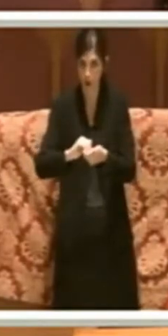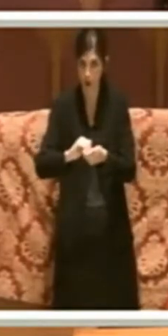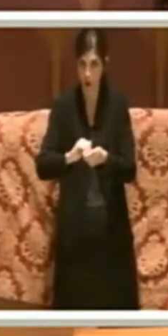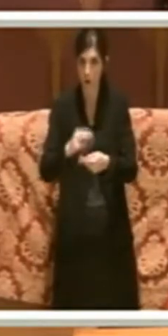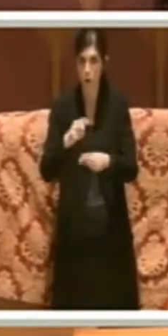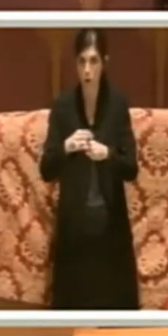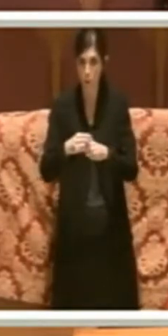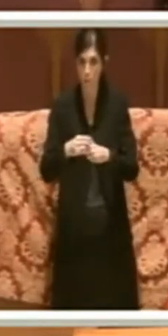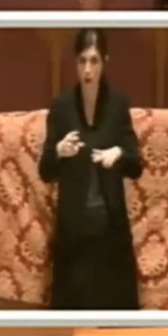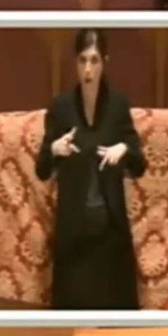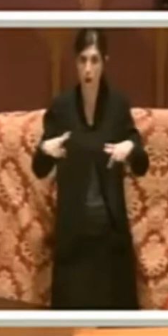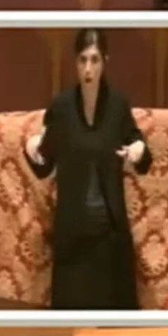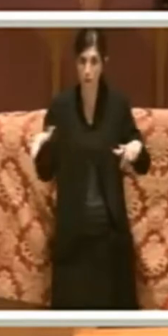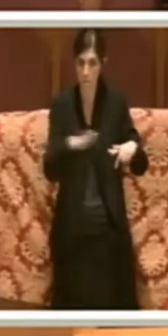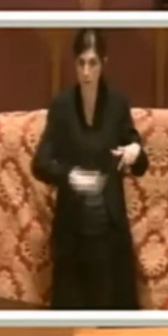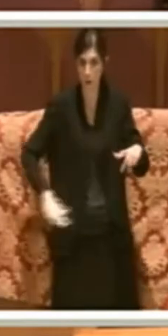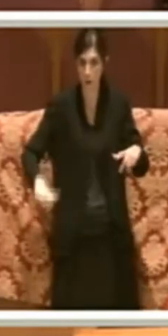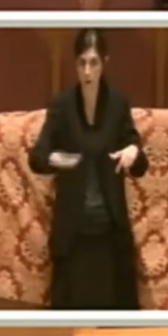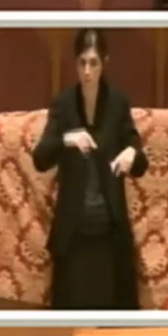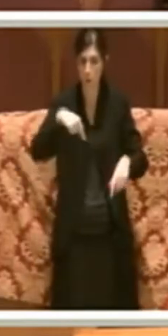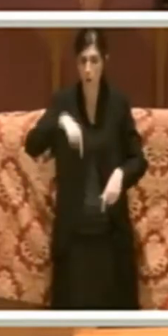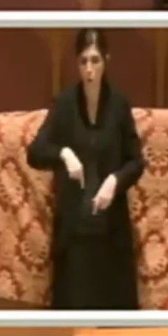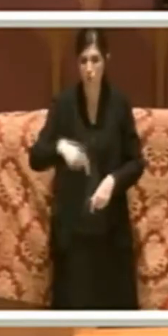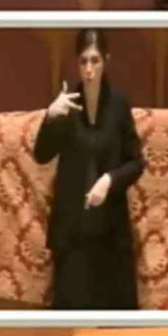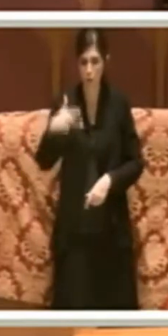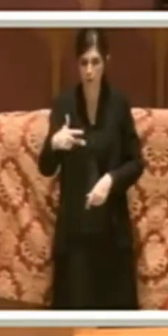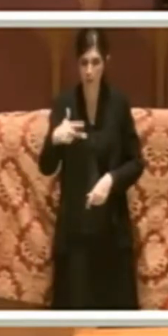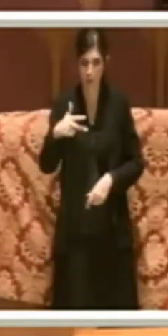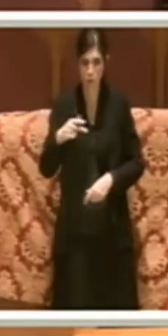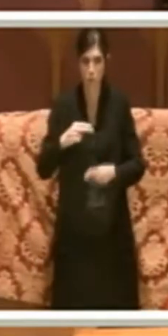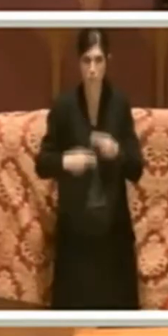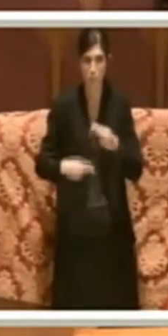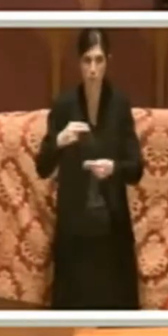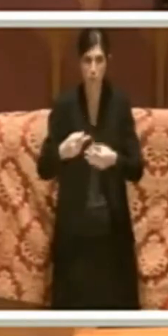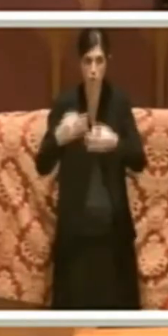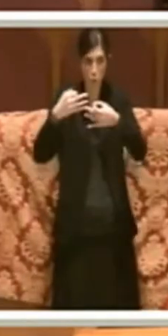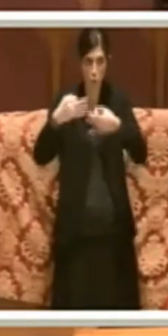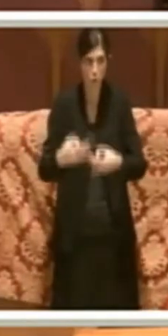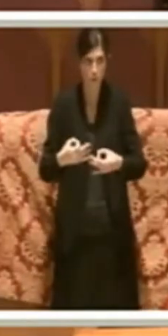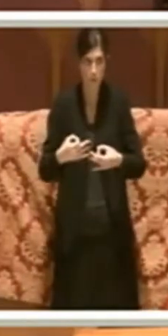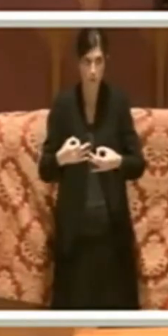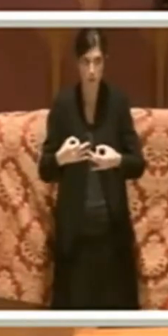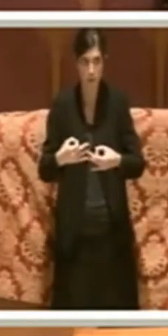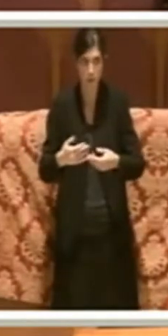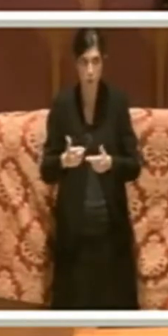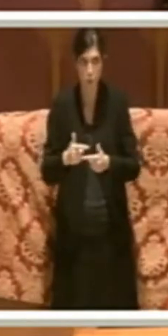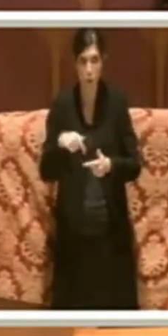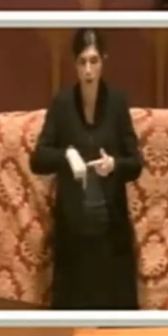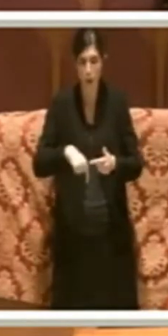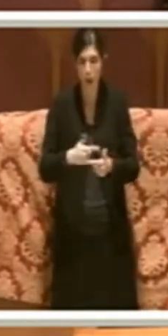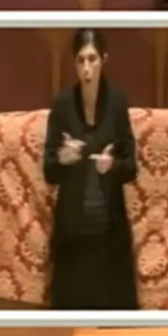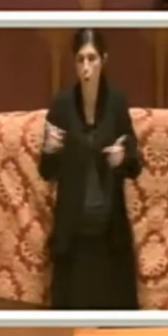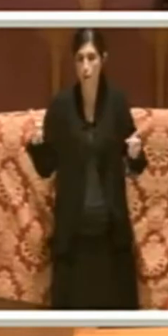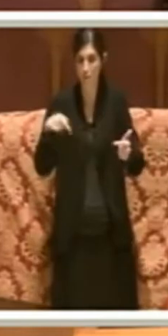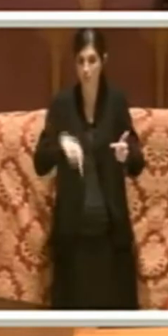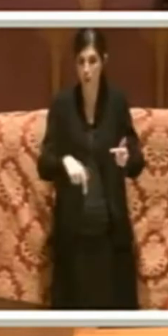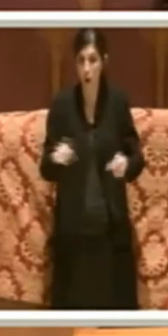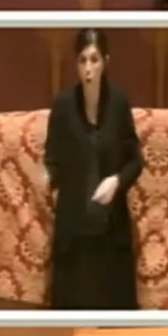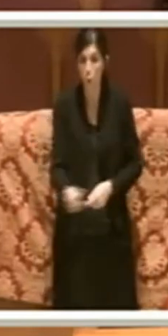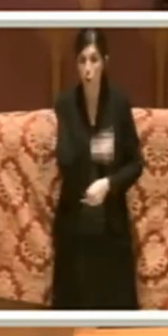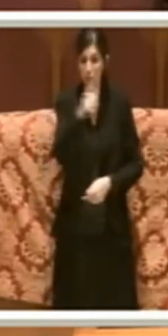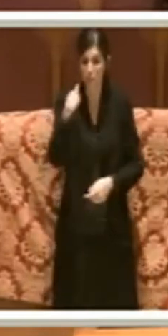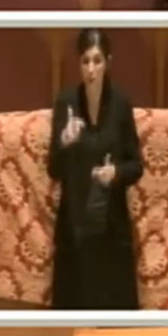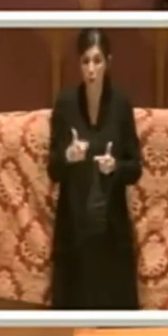Il secondo anno, perché questo è il terzo bilancio consolidato che facciamo, il perimetro si è ampliato. Quest'anno si è ampliato ulteriormente,